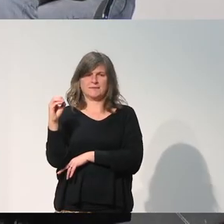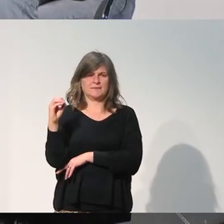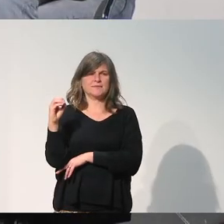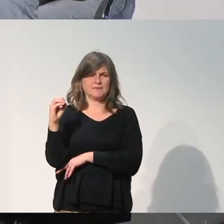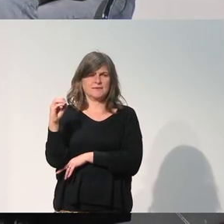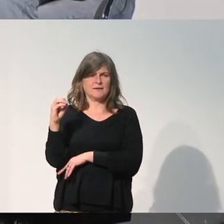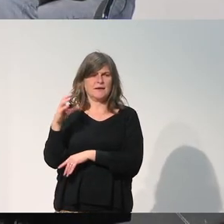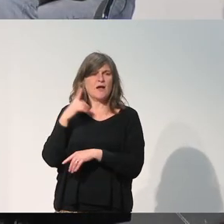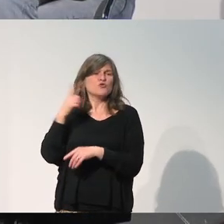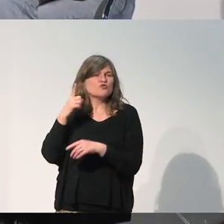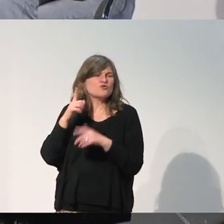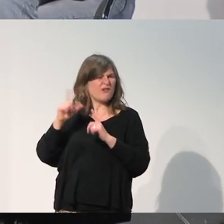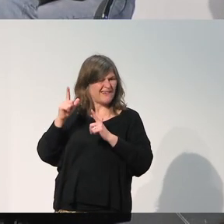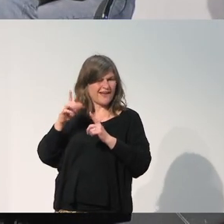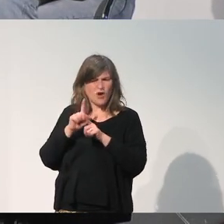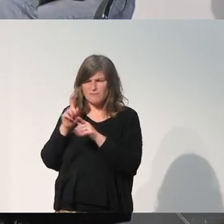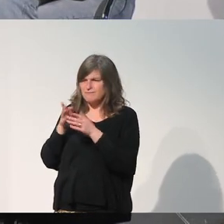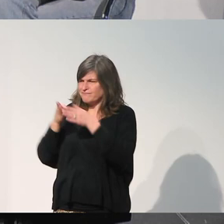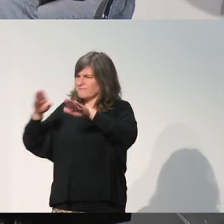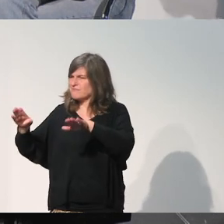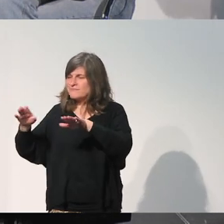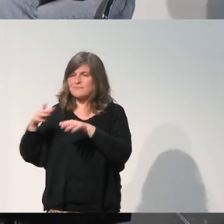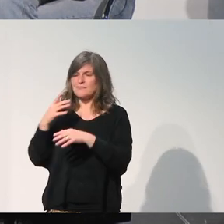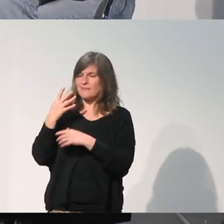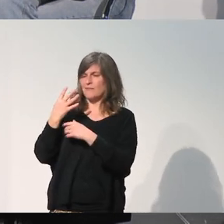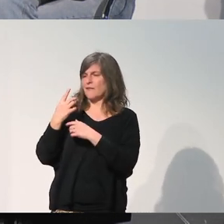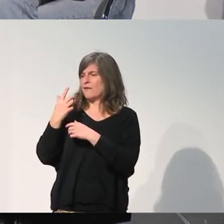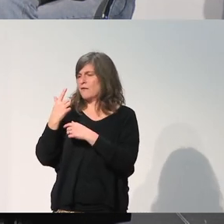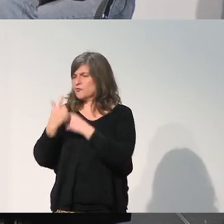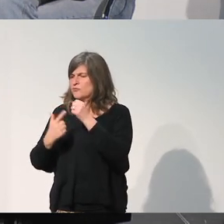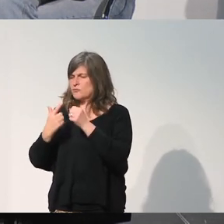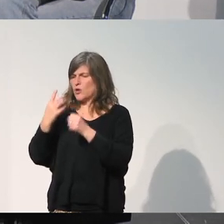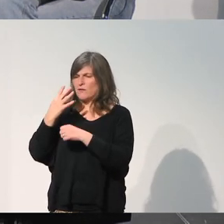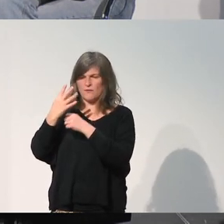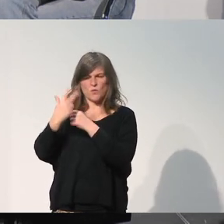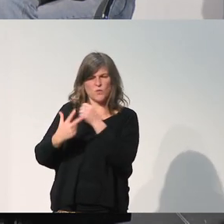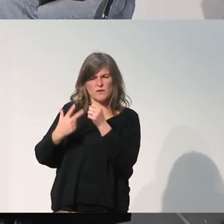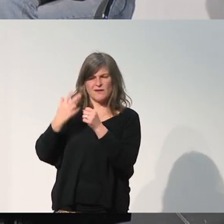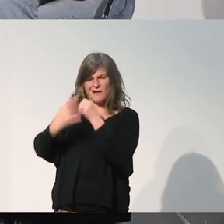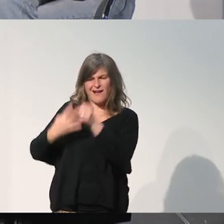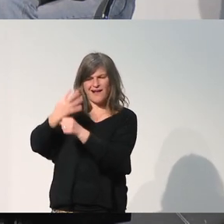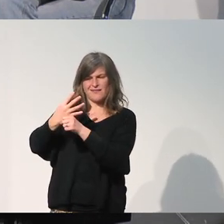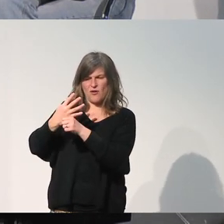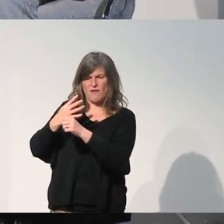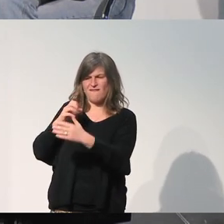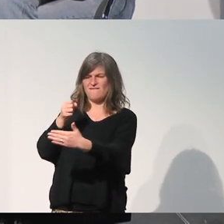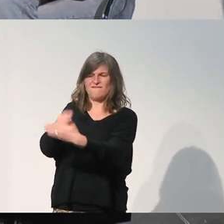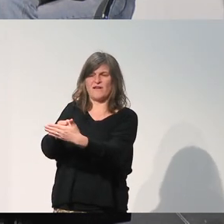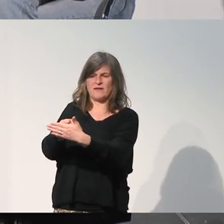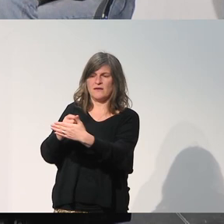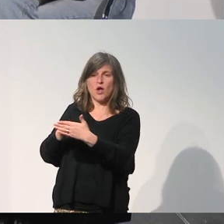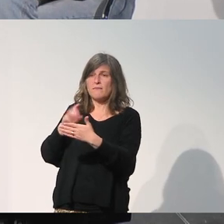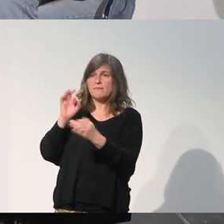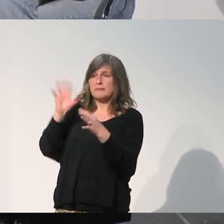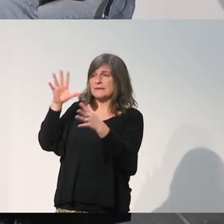toujours pendant la guerre. Les 3 dernières ou les 4 dernières années de la guerre, ça a été vraiment presque la période capitalistique de la